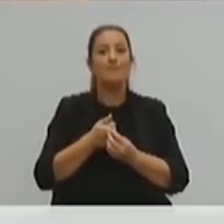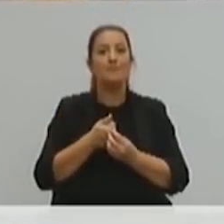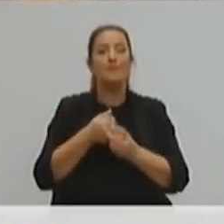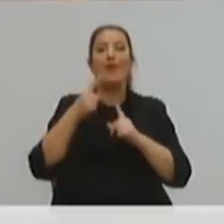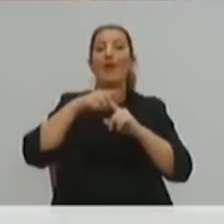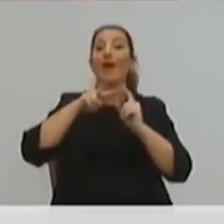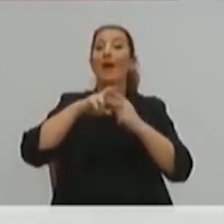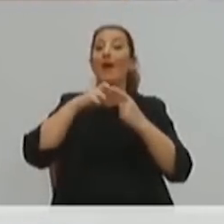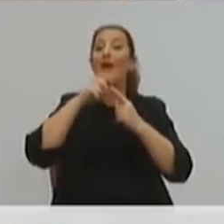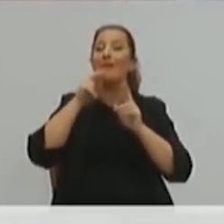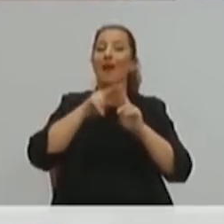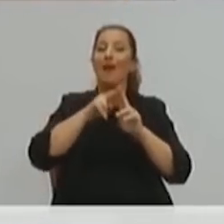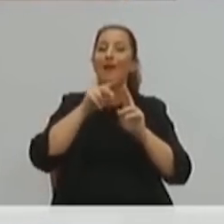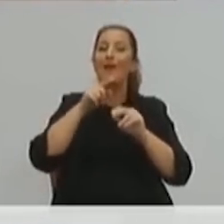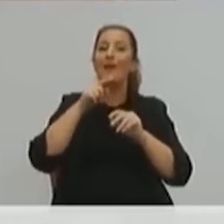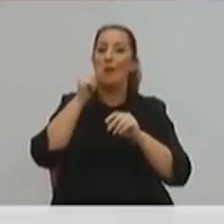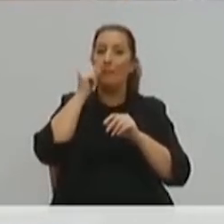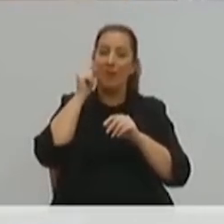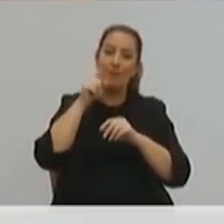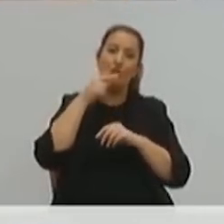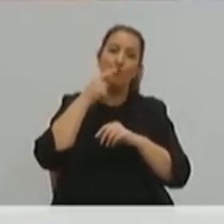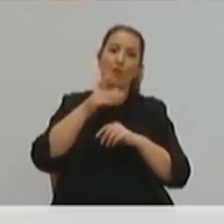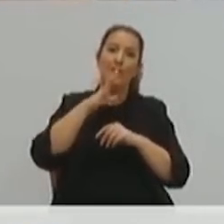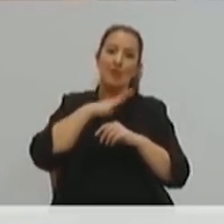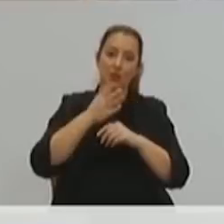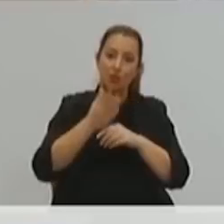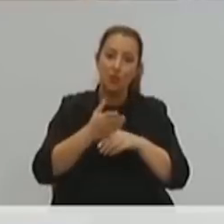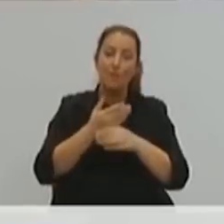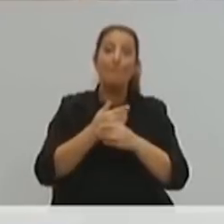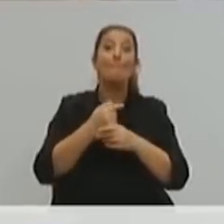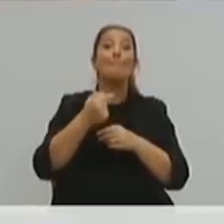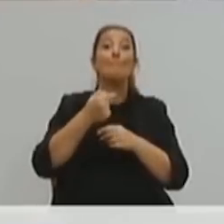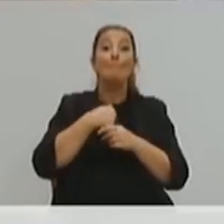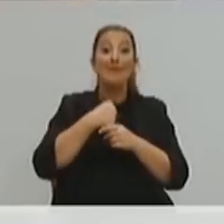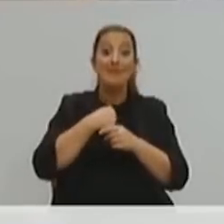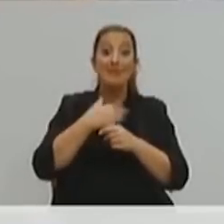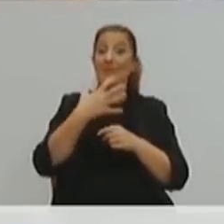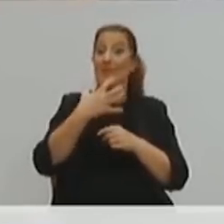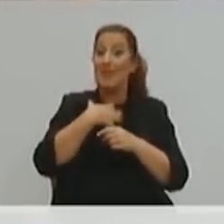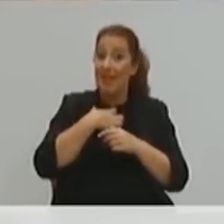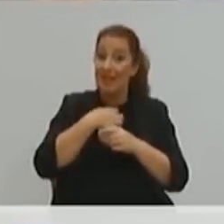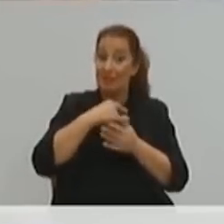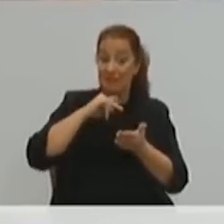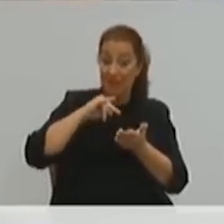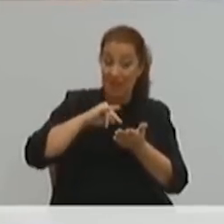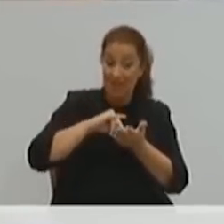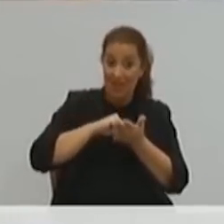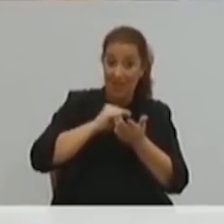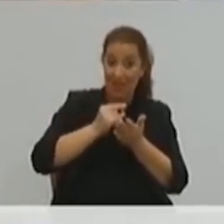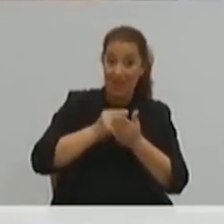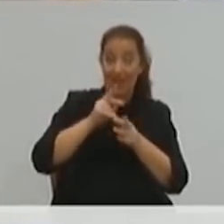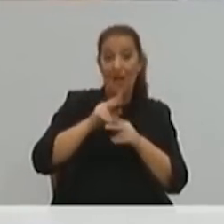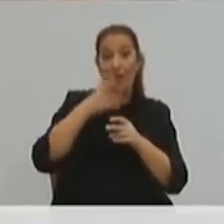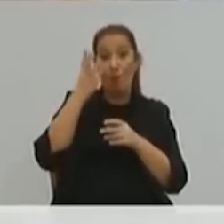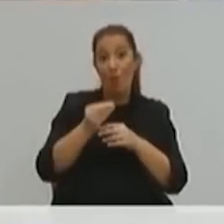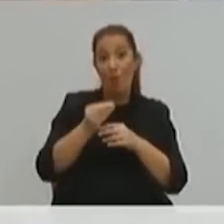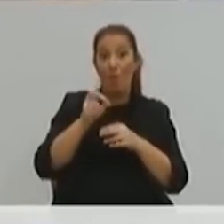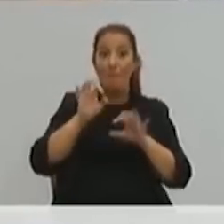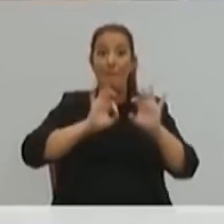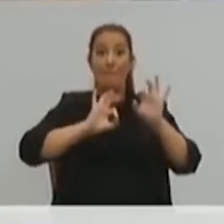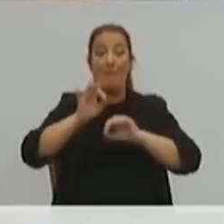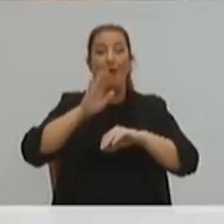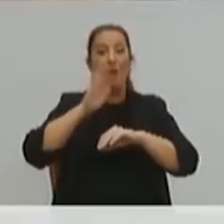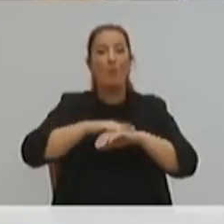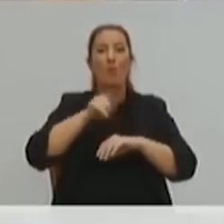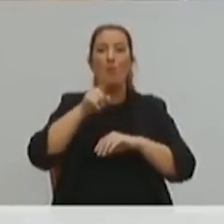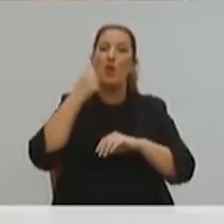Tarık Bey, öncelikle şunu söylemek istiyorum. Yani bizim kendimizi idare yerine koyup plan yapmamız,